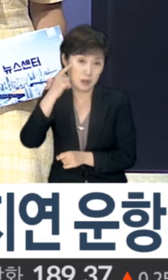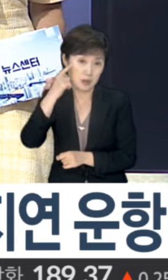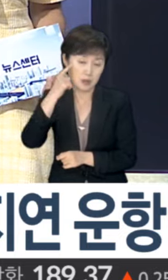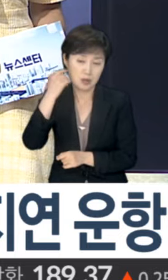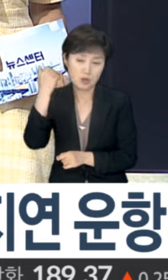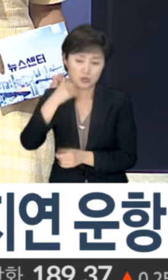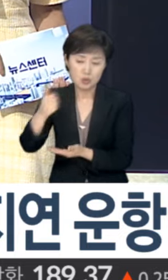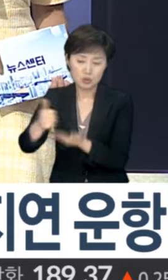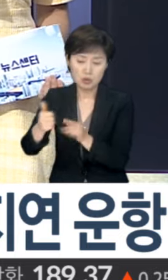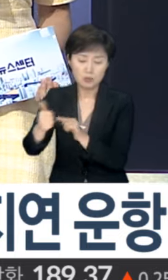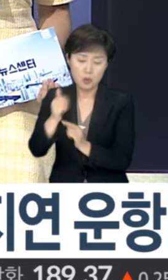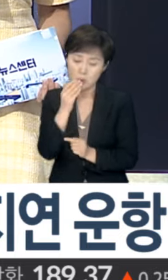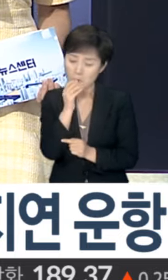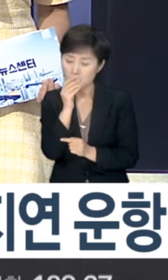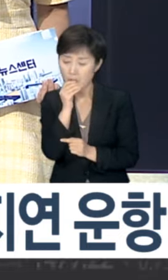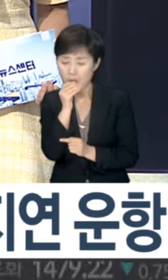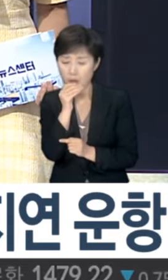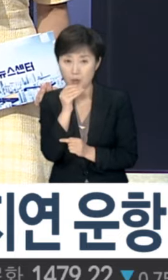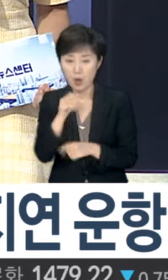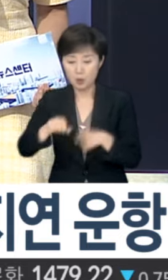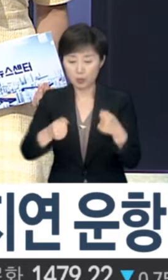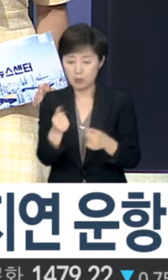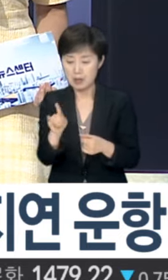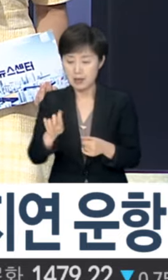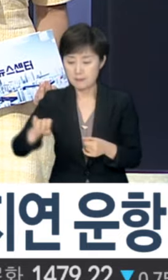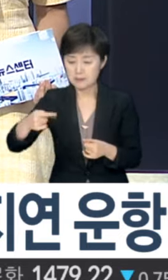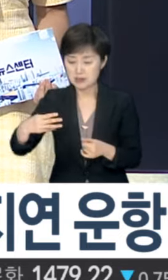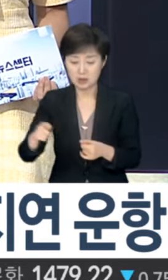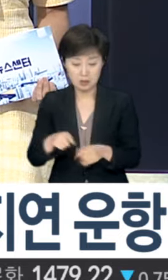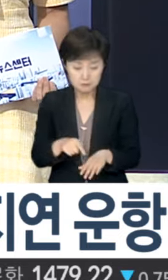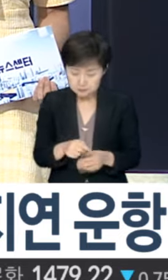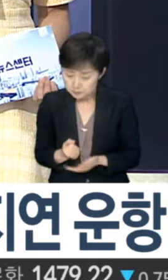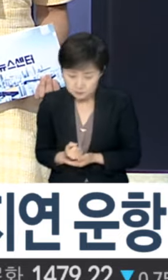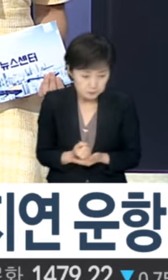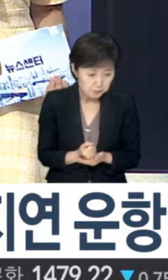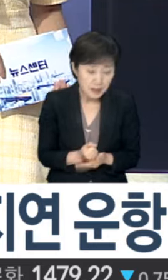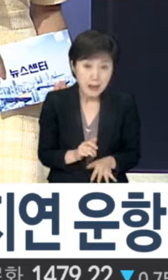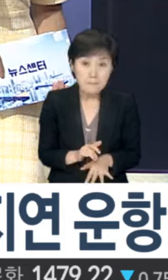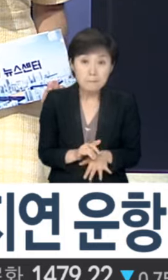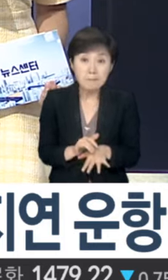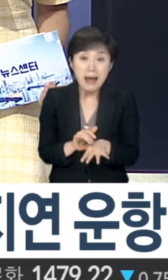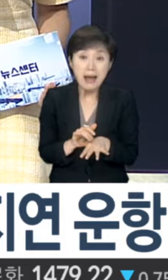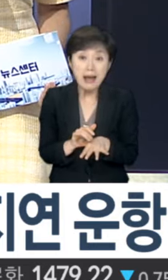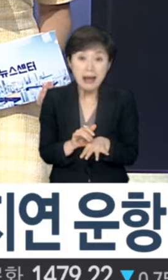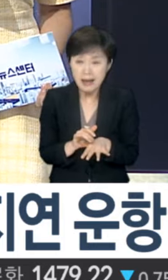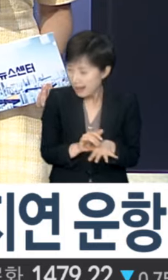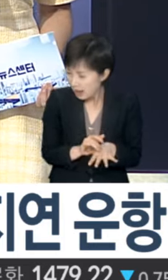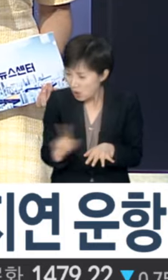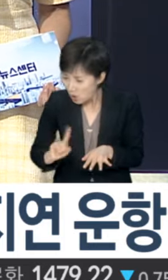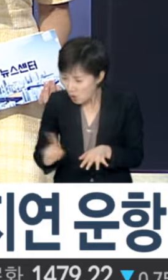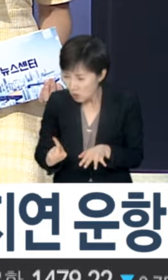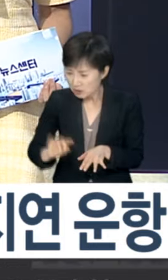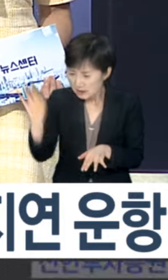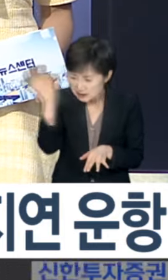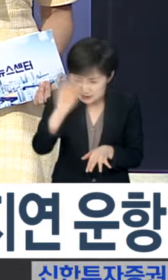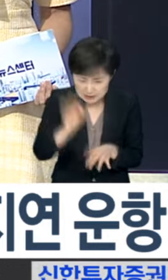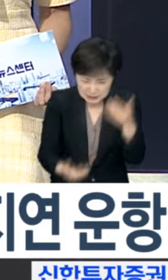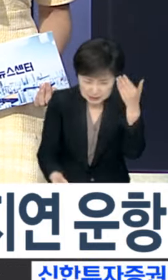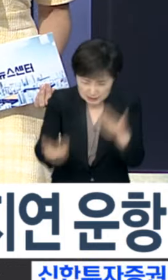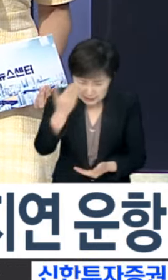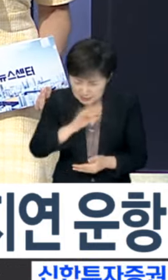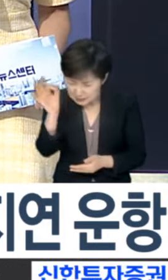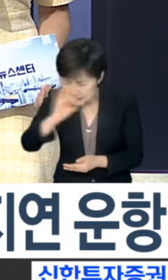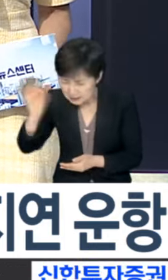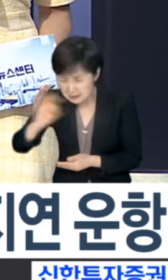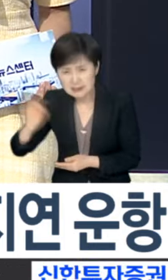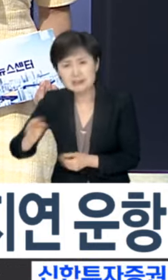한 승객이 몰래 반입한 애완용 햄스터가 기내에서 사라지면서 승무원들과 승객들이 햄스터 추격전을